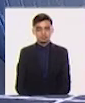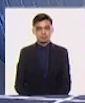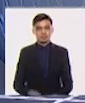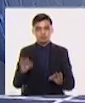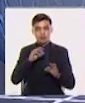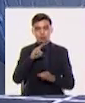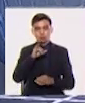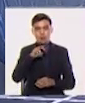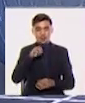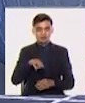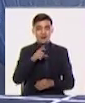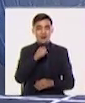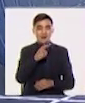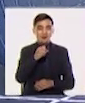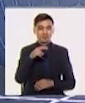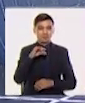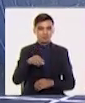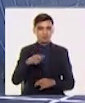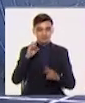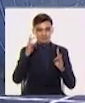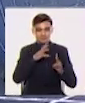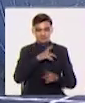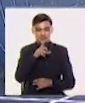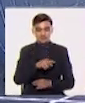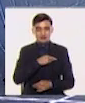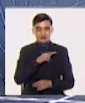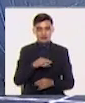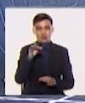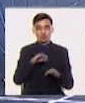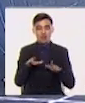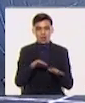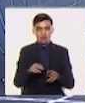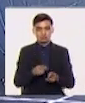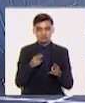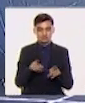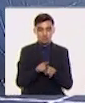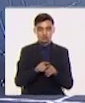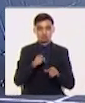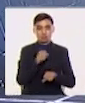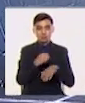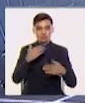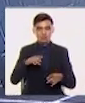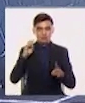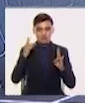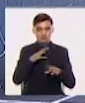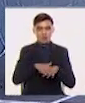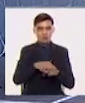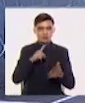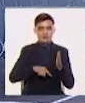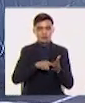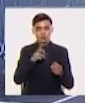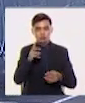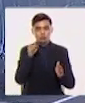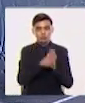Белсенді Дулат Тағаділдің өліміне қатысты қылмыстық іс тоқтатылды. Қоғамда дүрбелең тудырған даулы мәселеге Нұрсұлтан